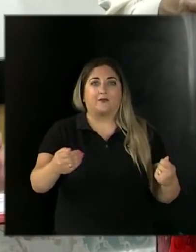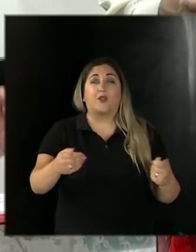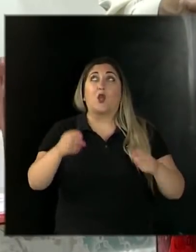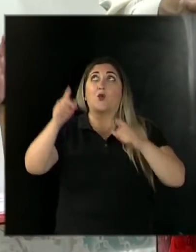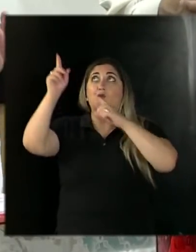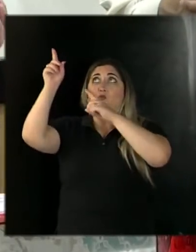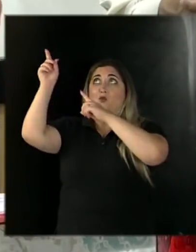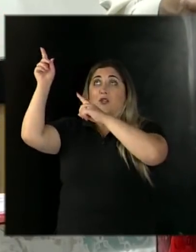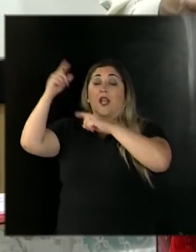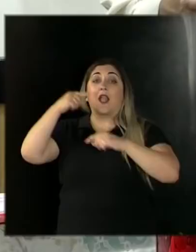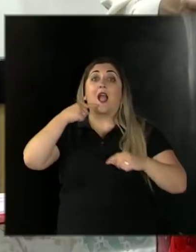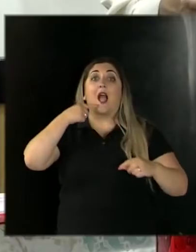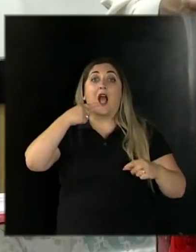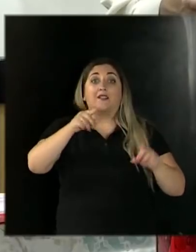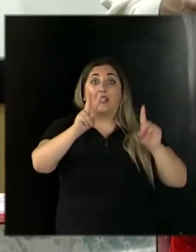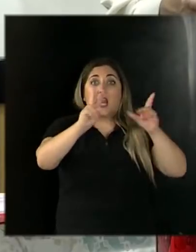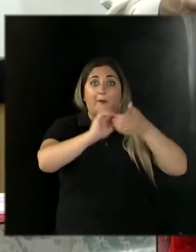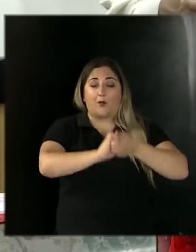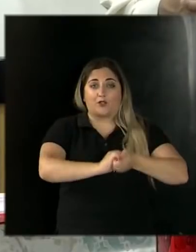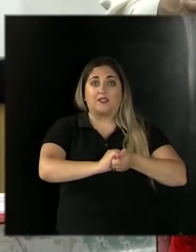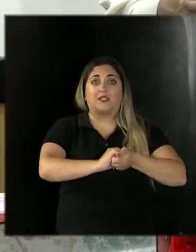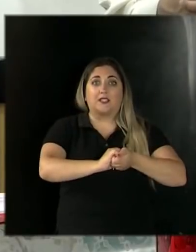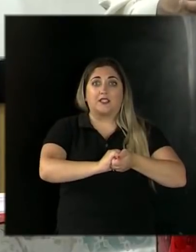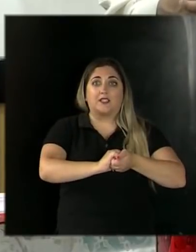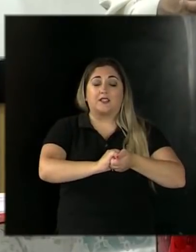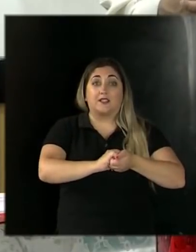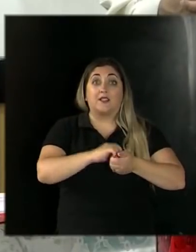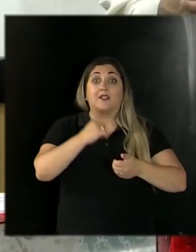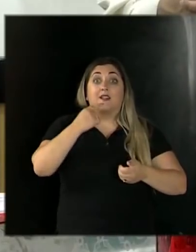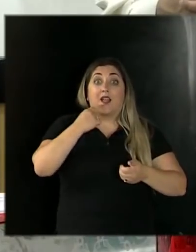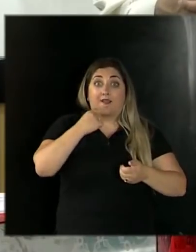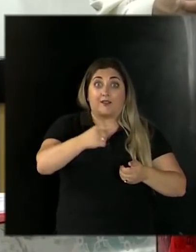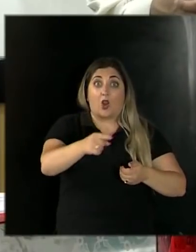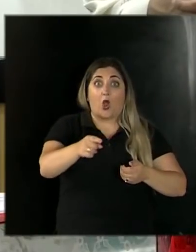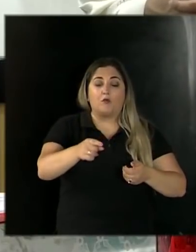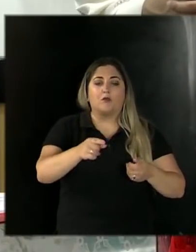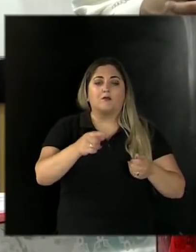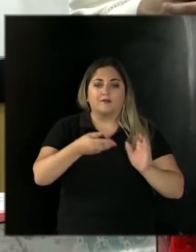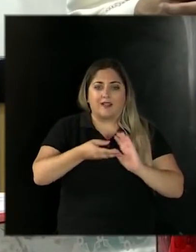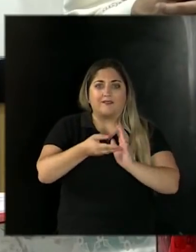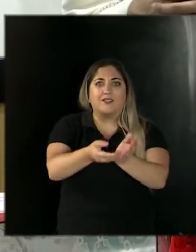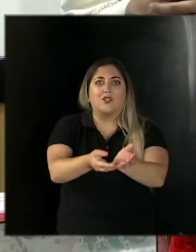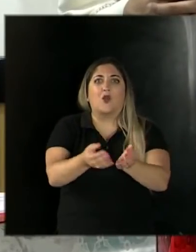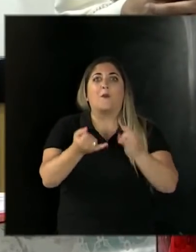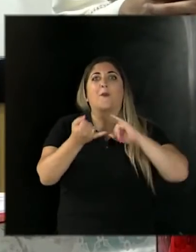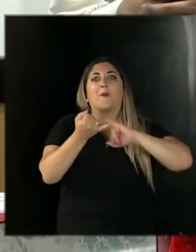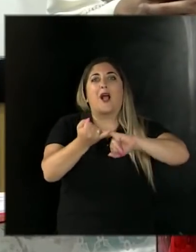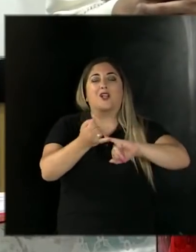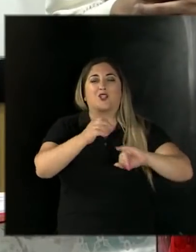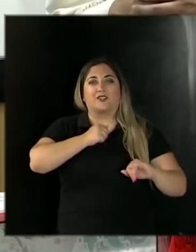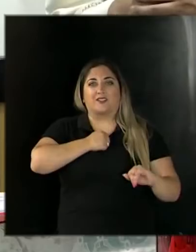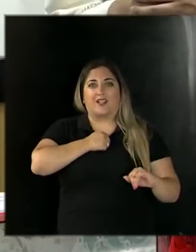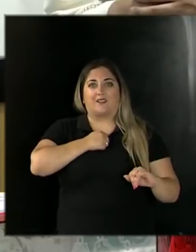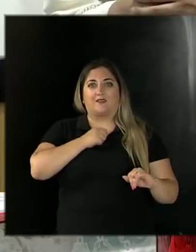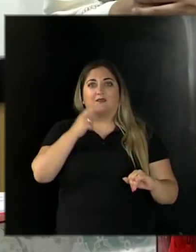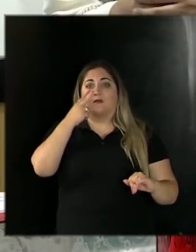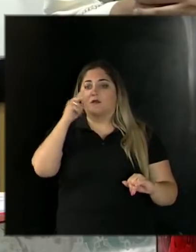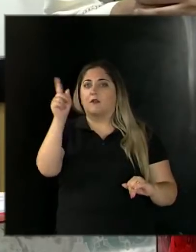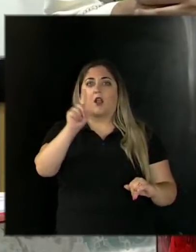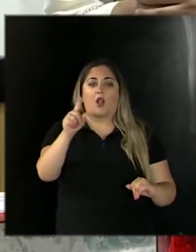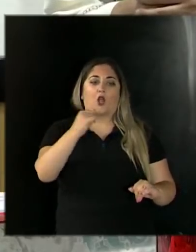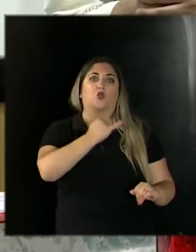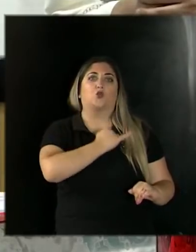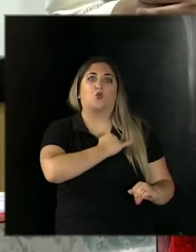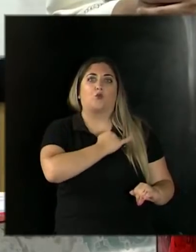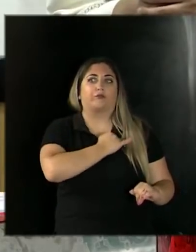Mulej Ġesu Kristu li għadt lill-Apostli tiegħek, inħallilkom is-sliem, nagħtikom is-sliem tiegħi. La